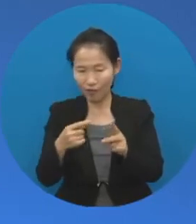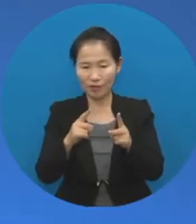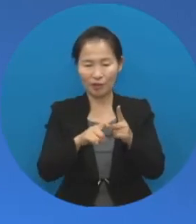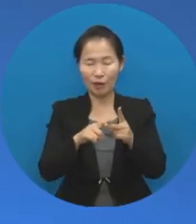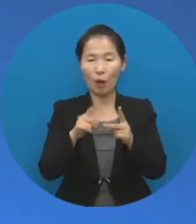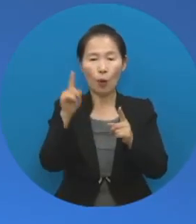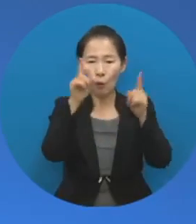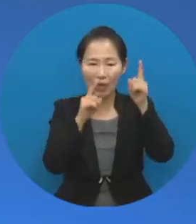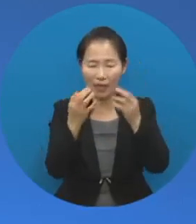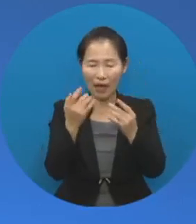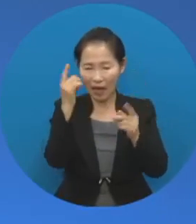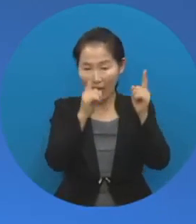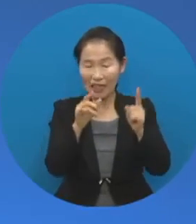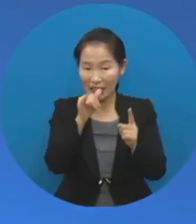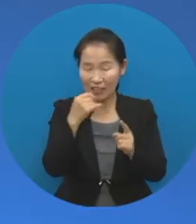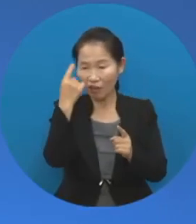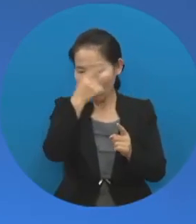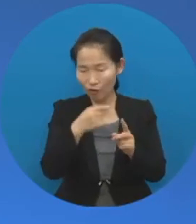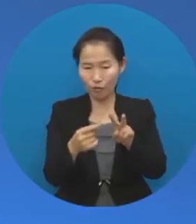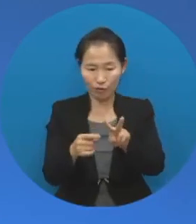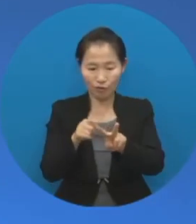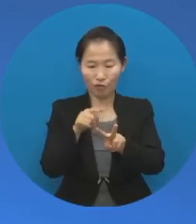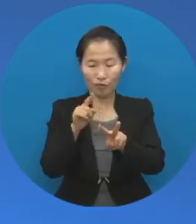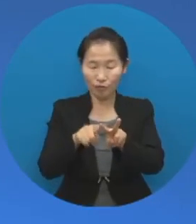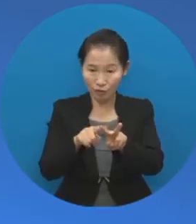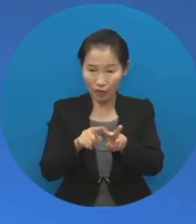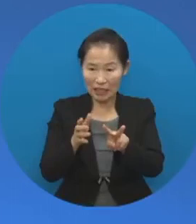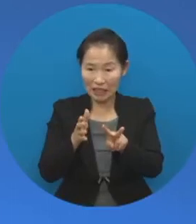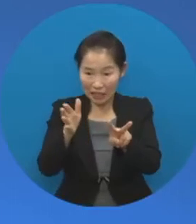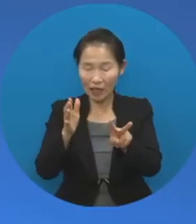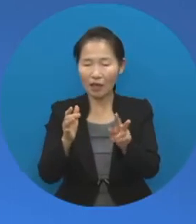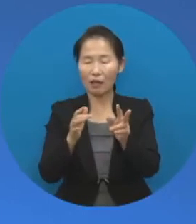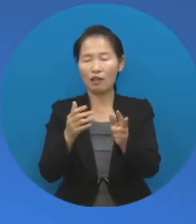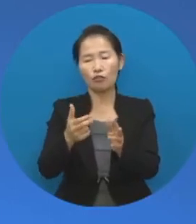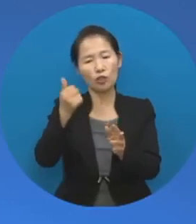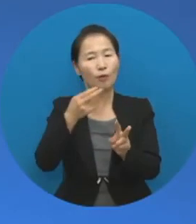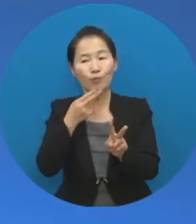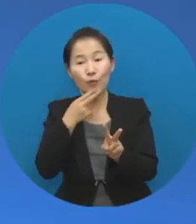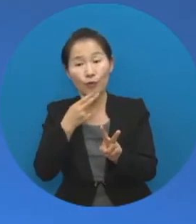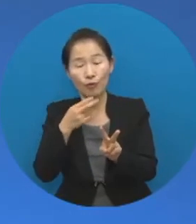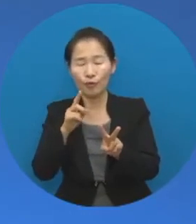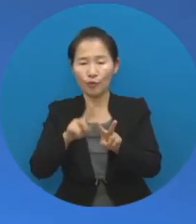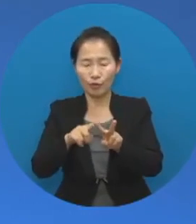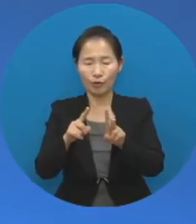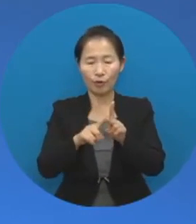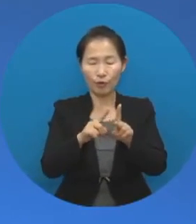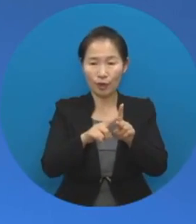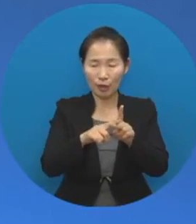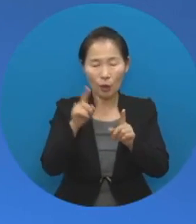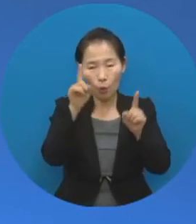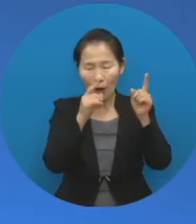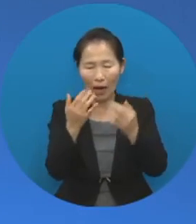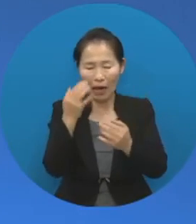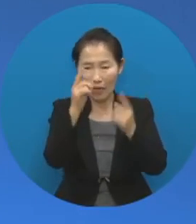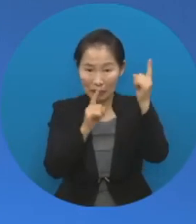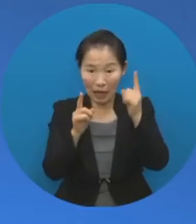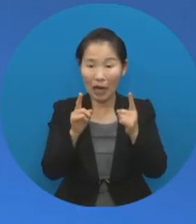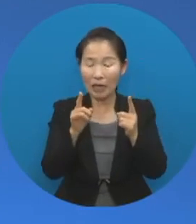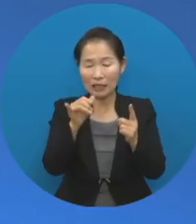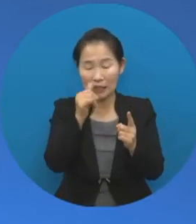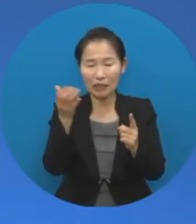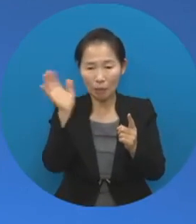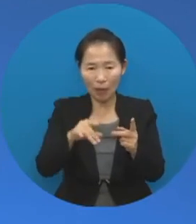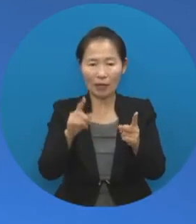너가 예쁜 얼굴이 있는 길에는 내가 없어. 하지만 너가 화상 입었지만 그